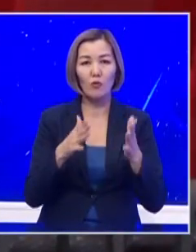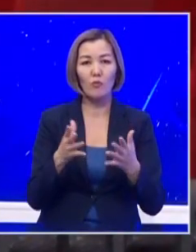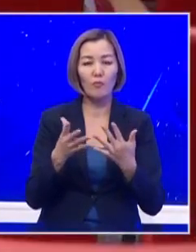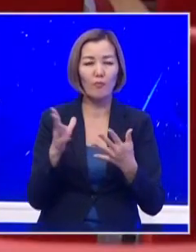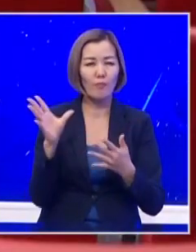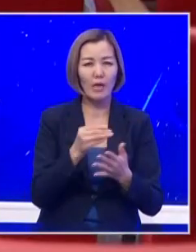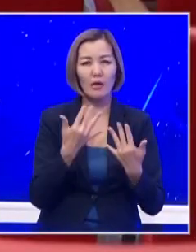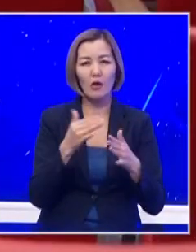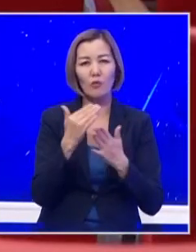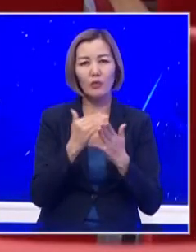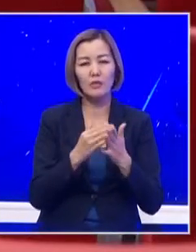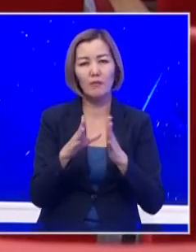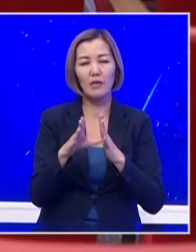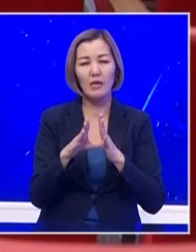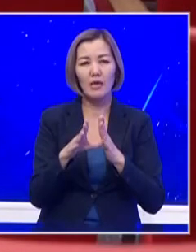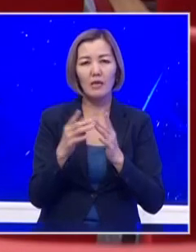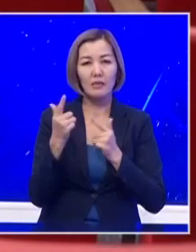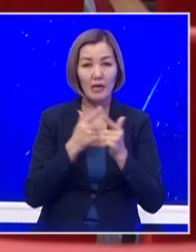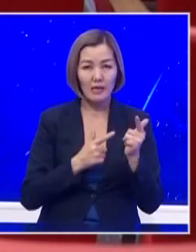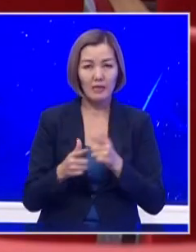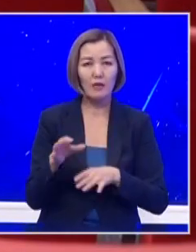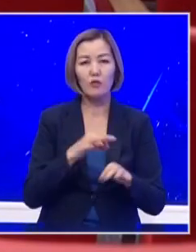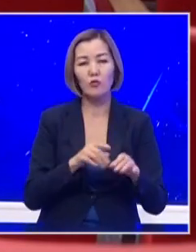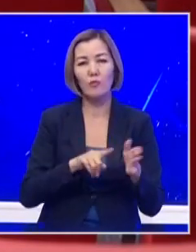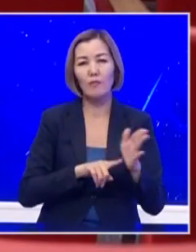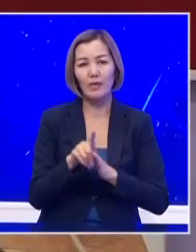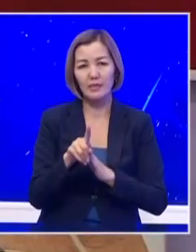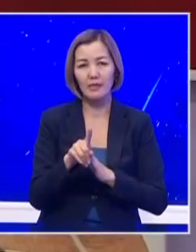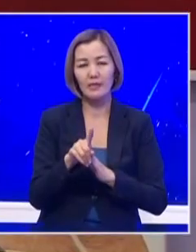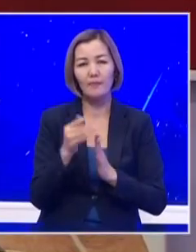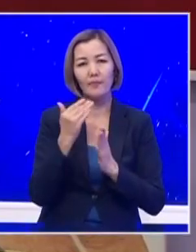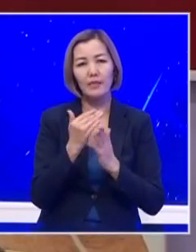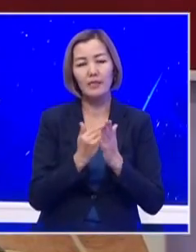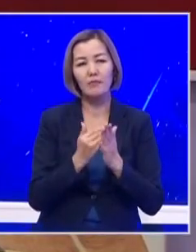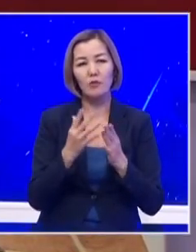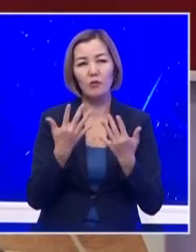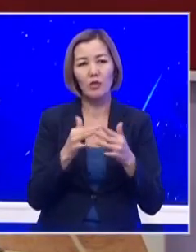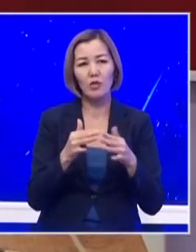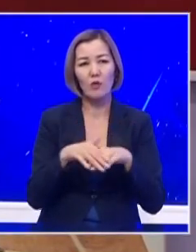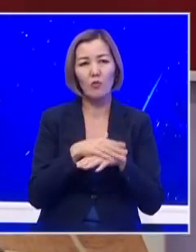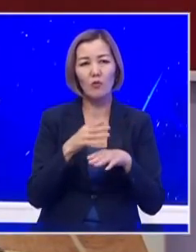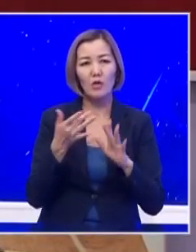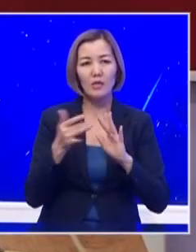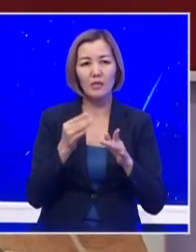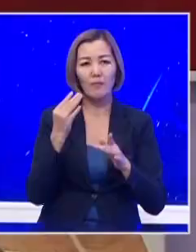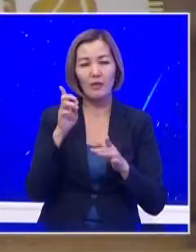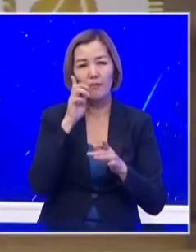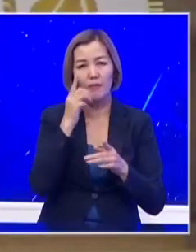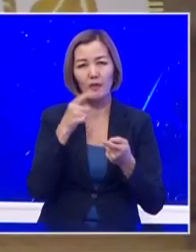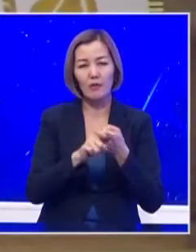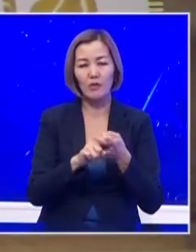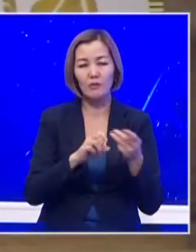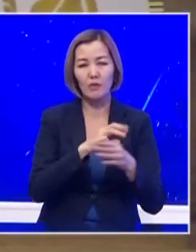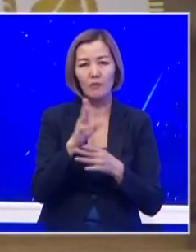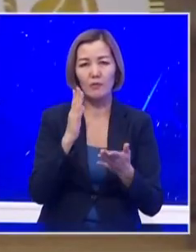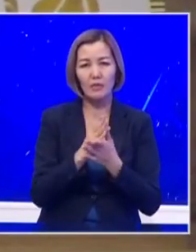барлық ауылдың тізімі алынды. Аталған жоба күшіне енсе, тізімде көрсетілген елді мекендер сапалы мобильді интернетпен қамтамасыз